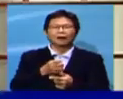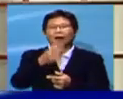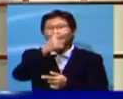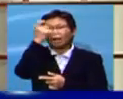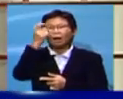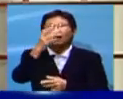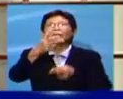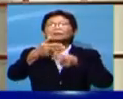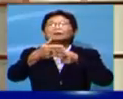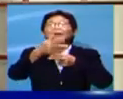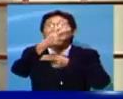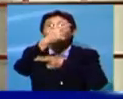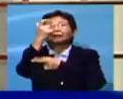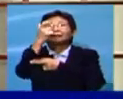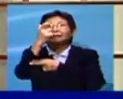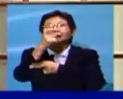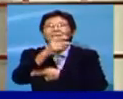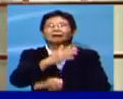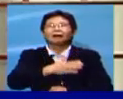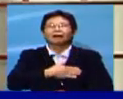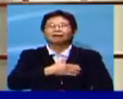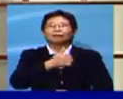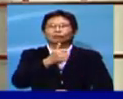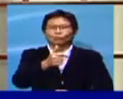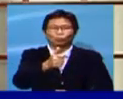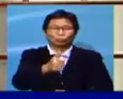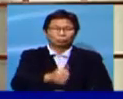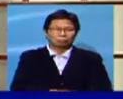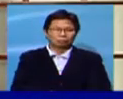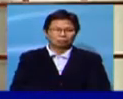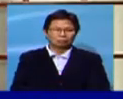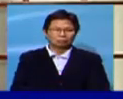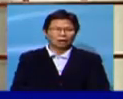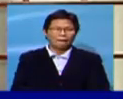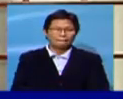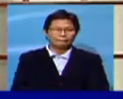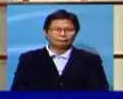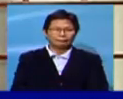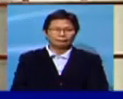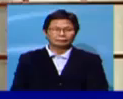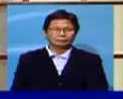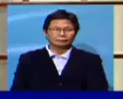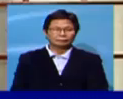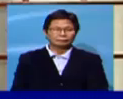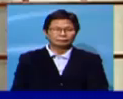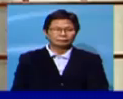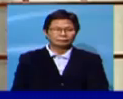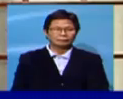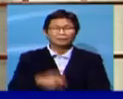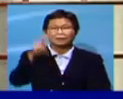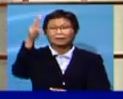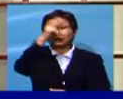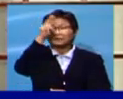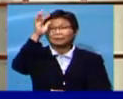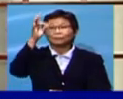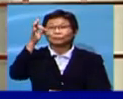namaanusiaan kitaetepikan soal-soal itu makaanuan